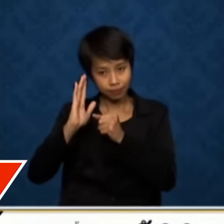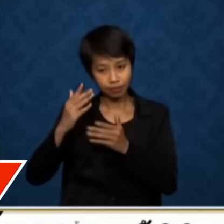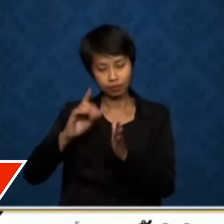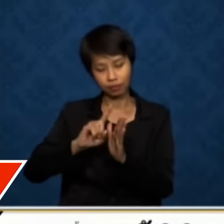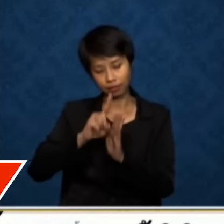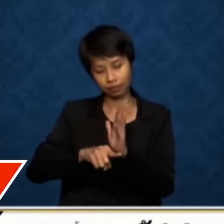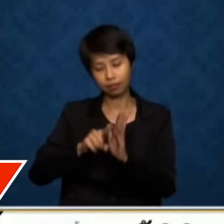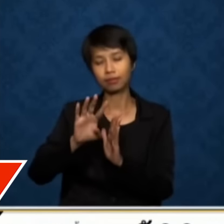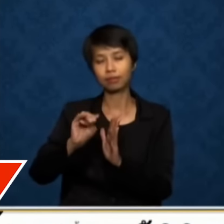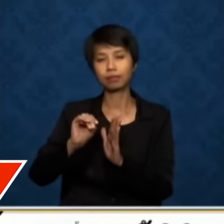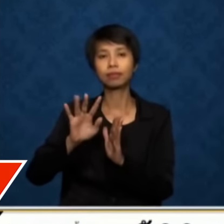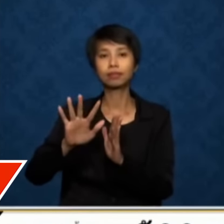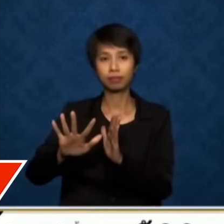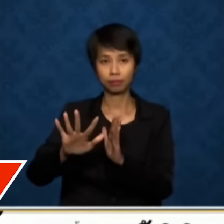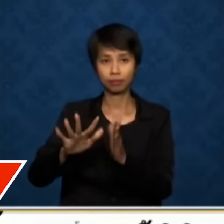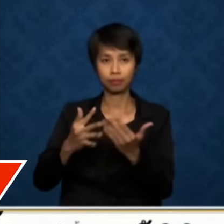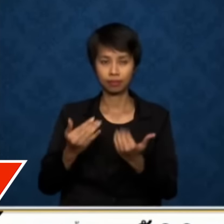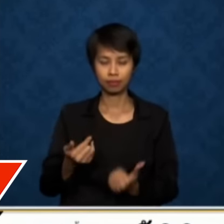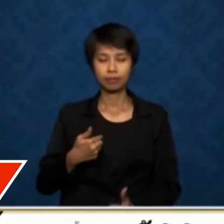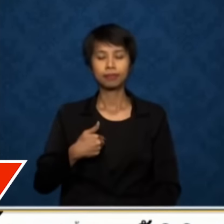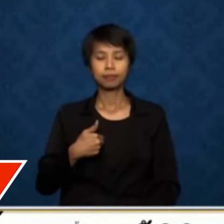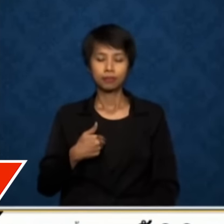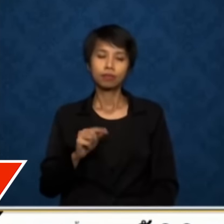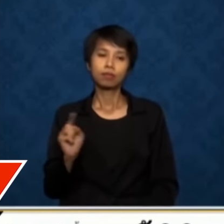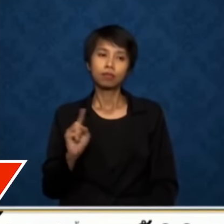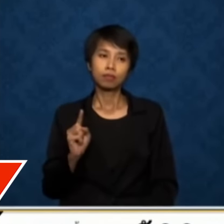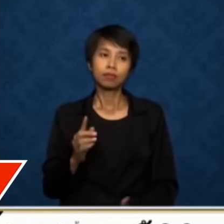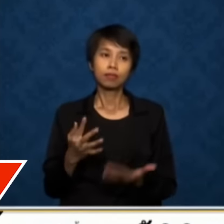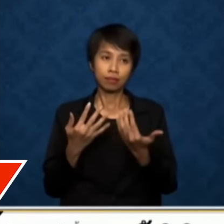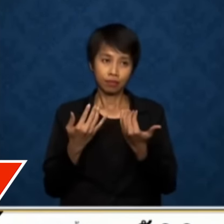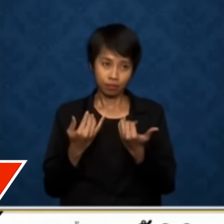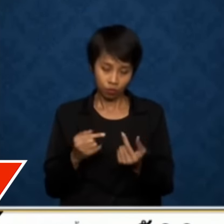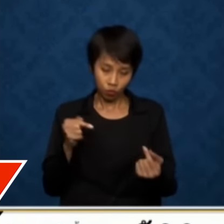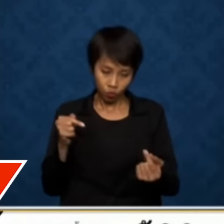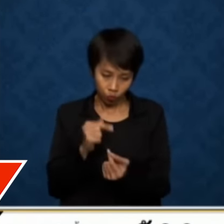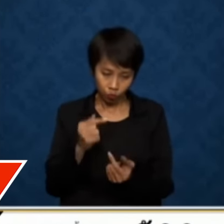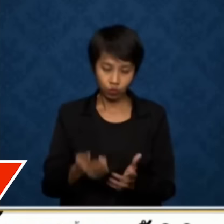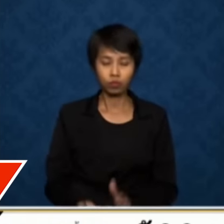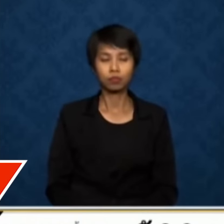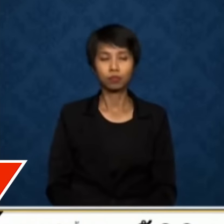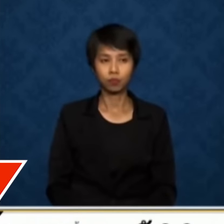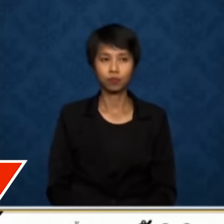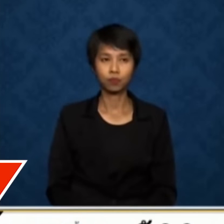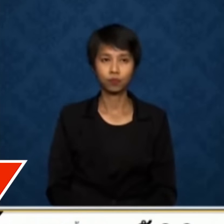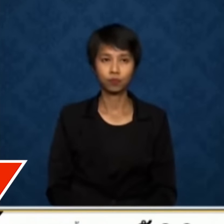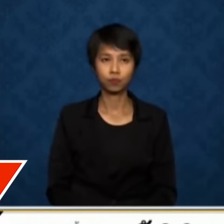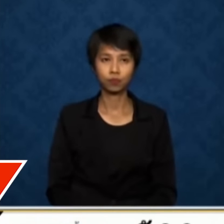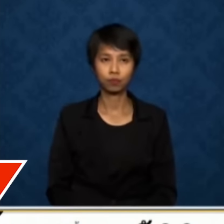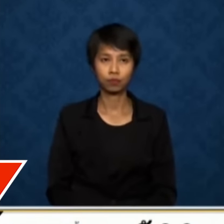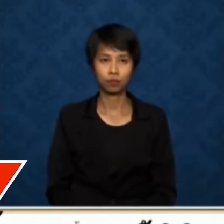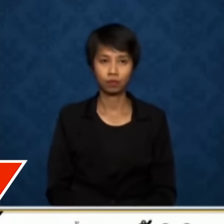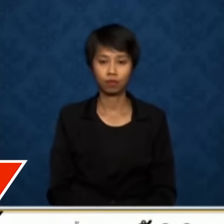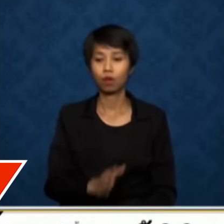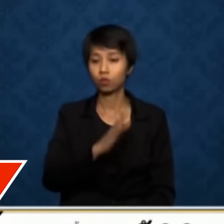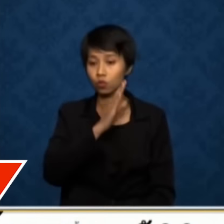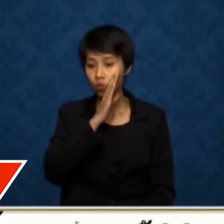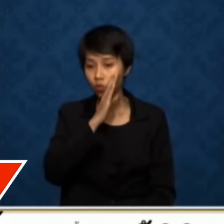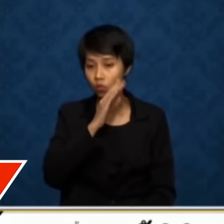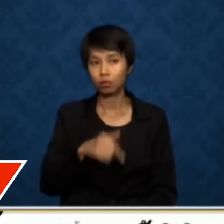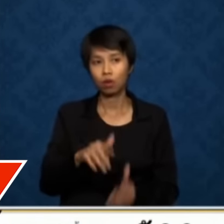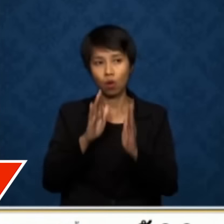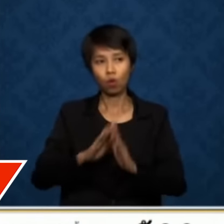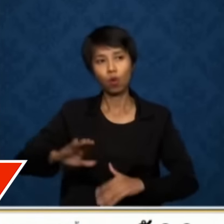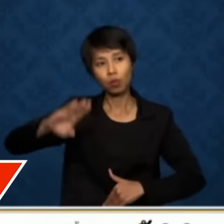าณ45นาทีเนี่ยเราจะตั้งกันอยู่บนสมมติฐานครับท่านประธานว่าผู้ป่วยที่ปรากฏ